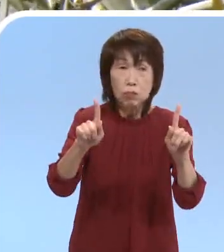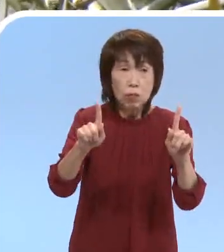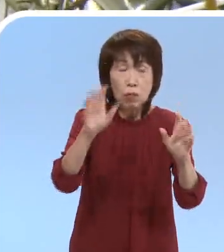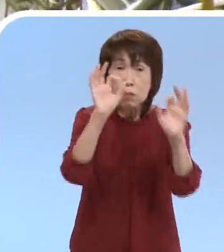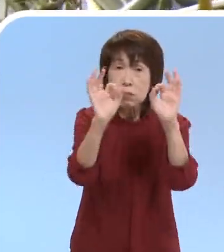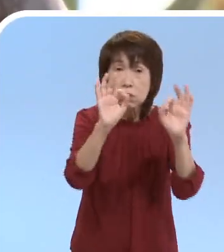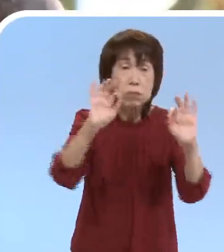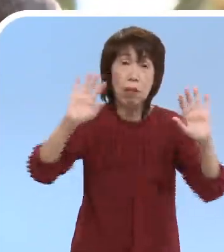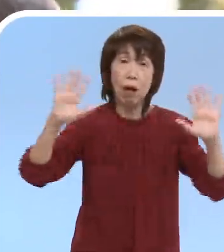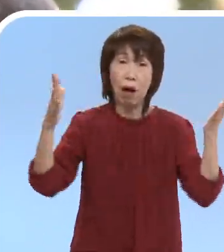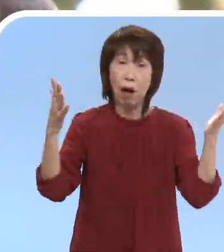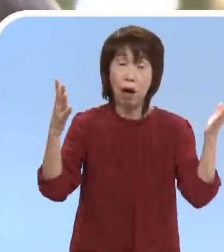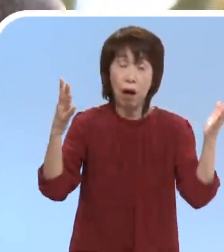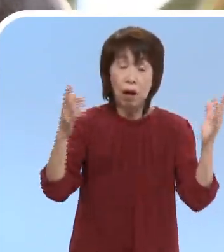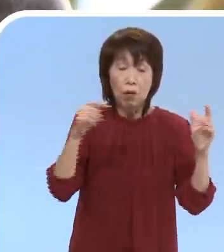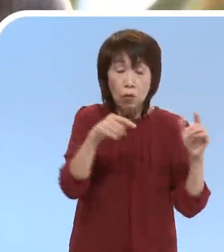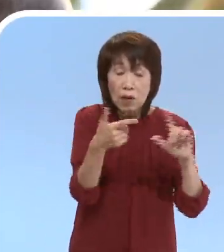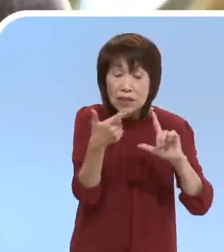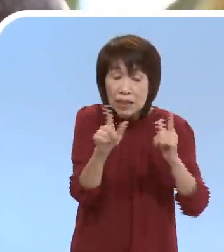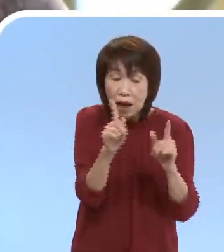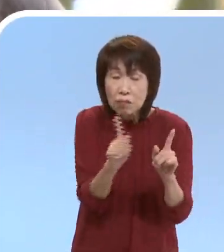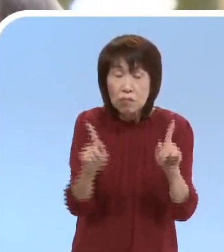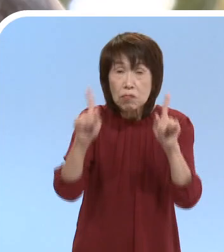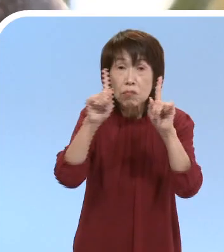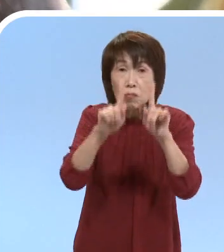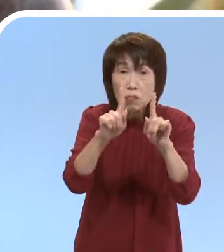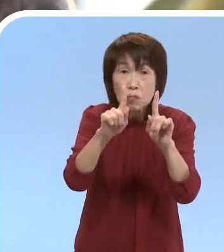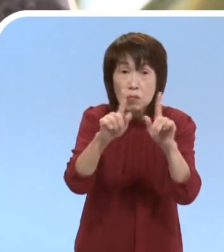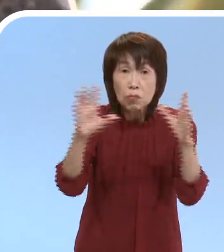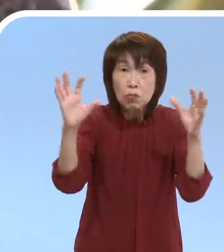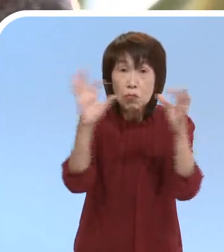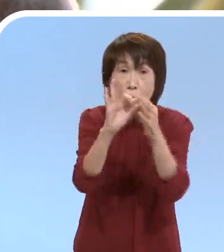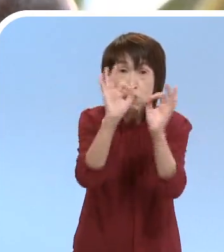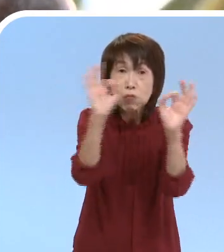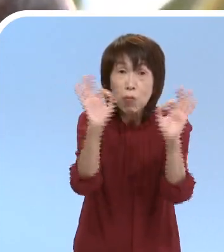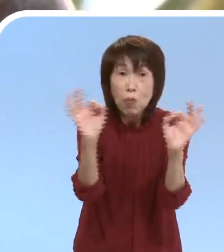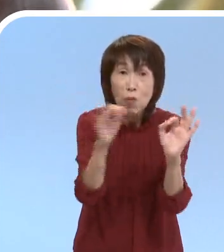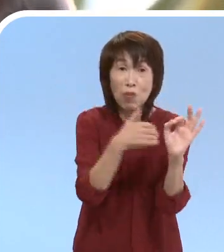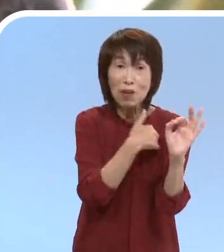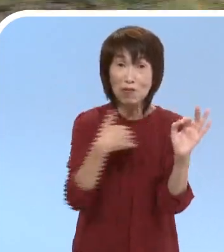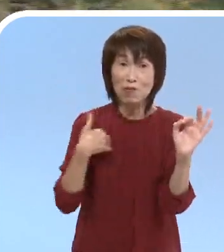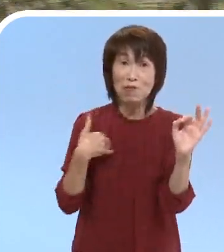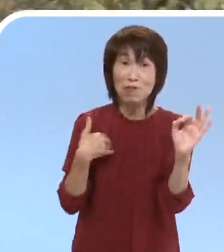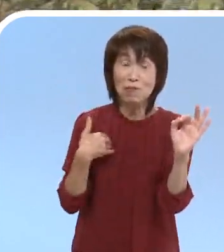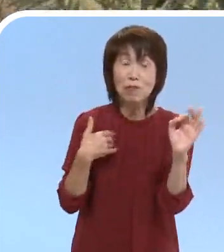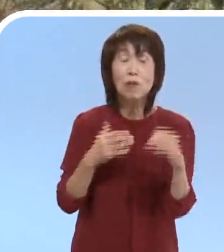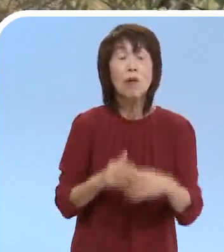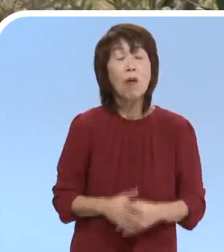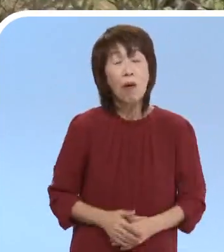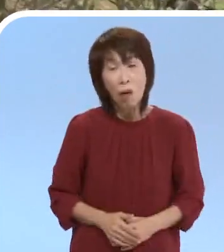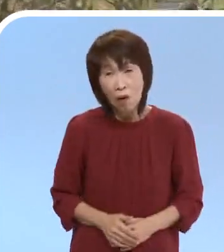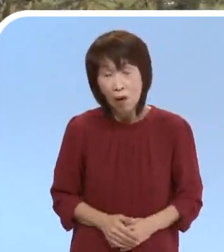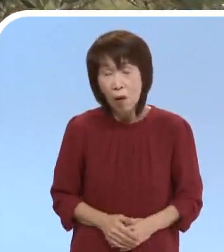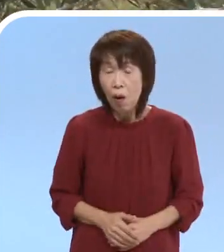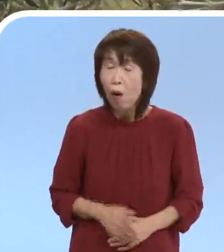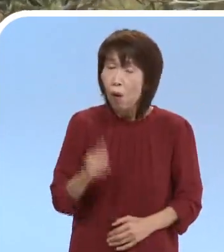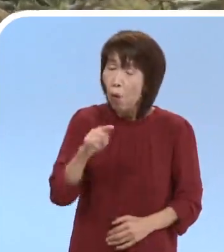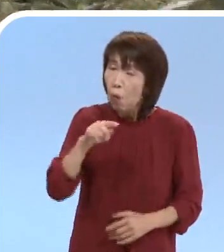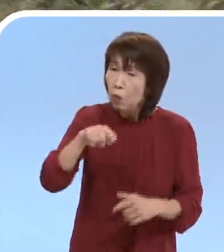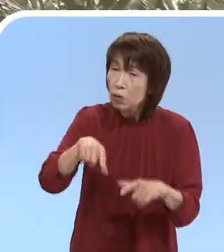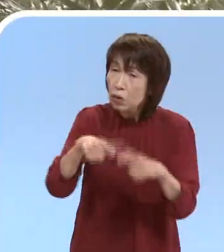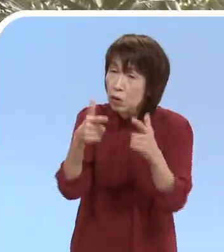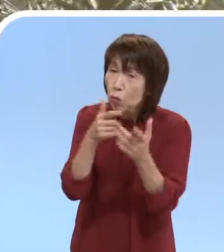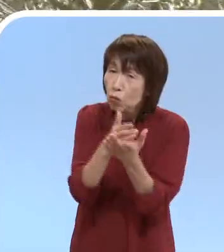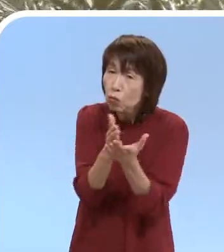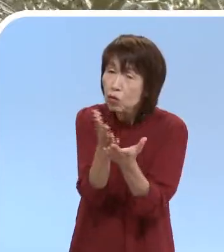、あのお互いに交配をして両方に実がつくという性質があるんですね。 ちなみにね、オリーブの木の種類ってどのぐらいあるん